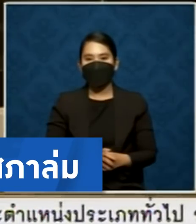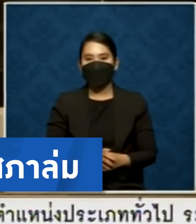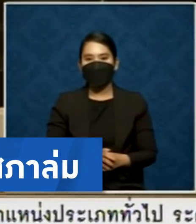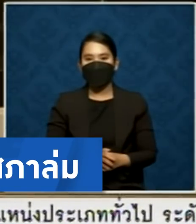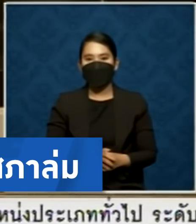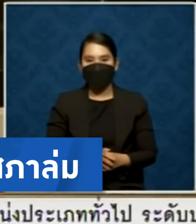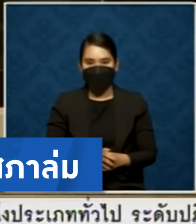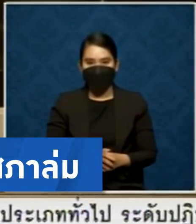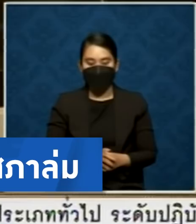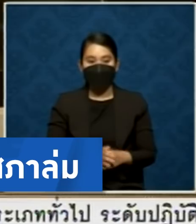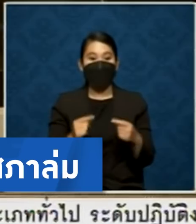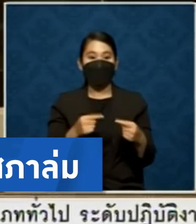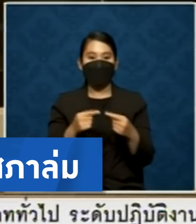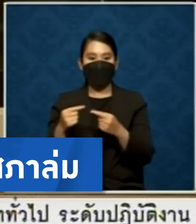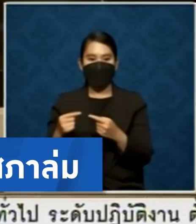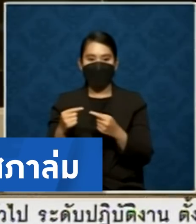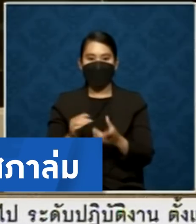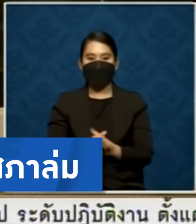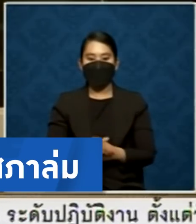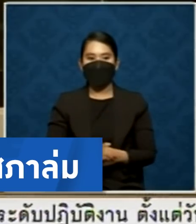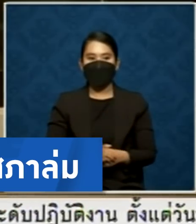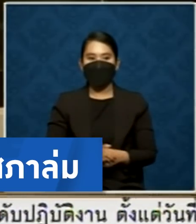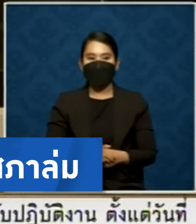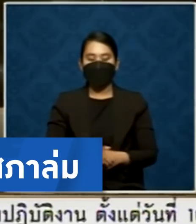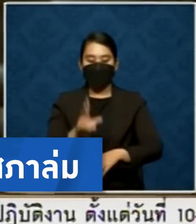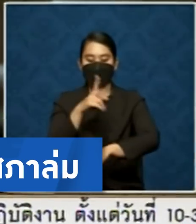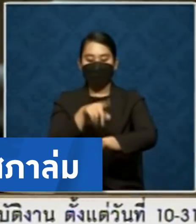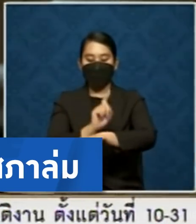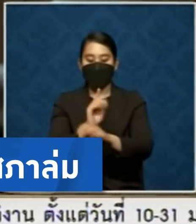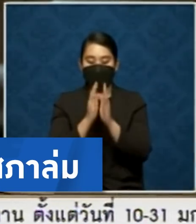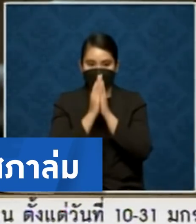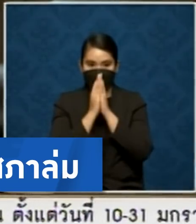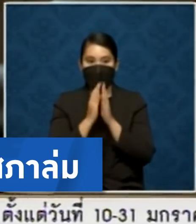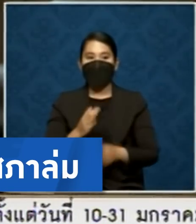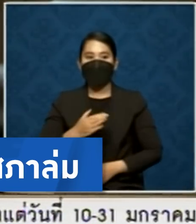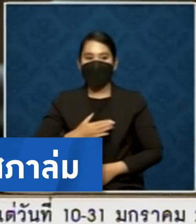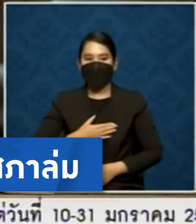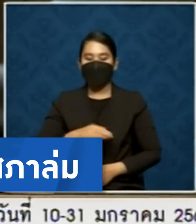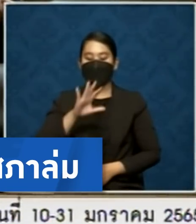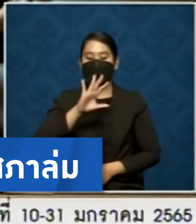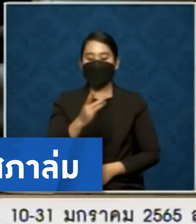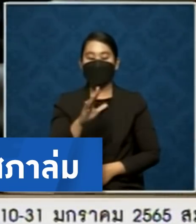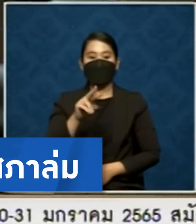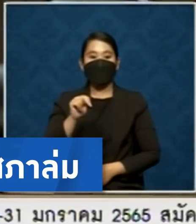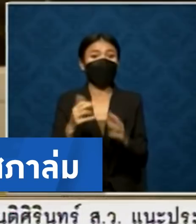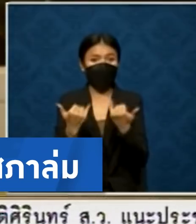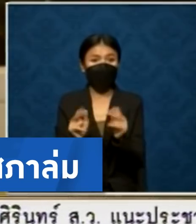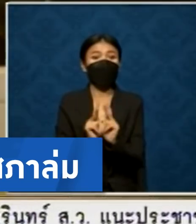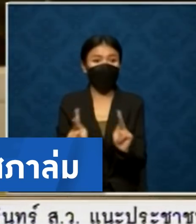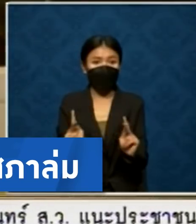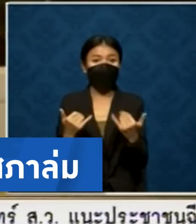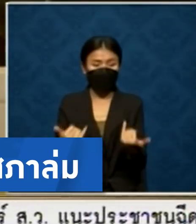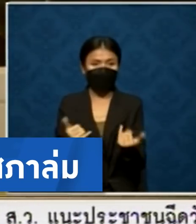ราวบ่าย 3โมงนะครับซึ่งก็ถือว่าเป็นเวลาที่ยังรวดเร็วอยู่นะครับยังไม่มืดยังไม่เลิกเวลางานราชการแต่อย่าง